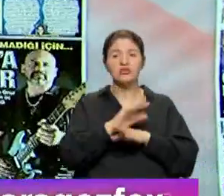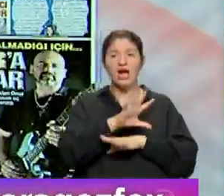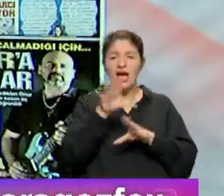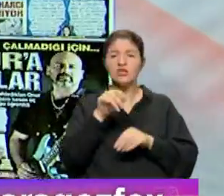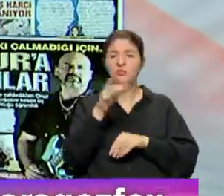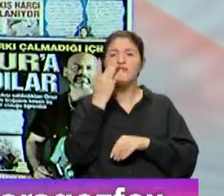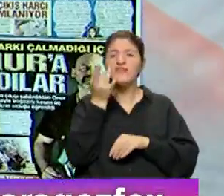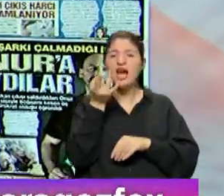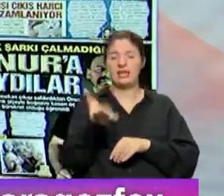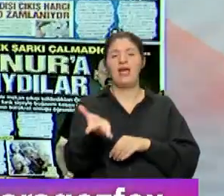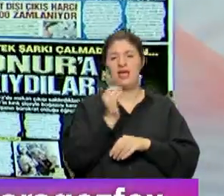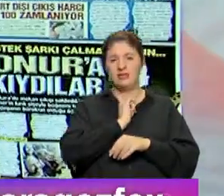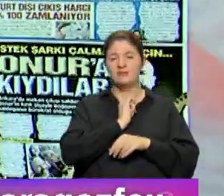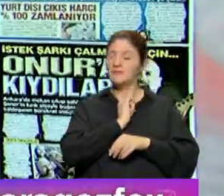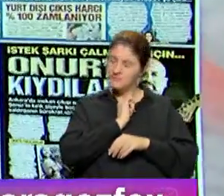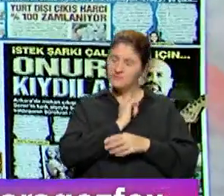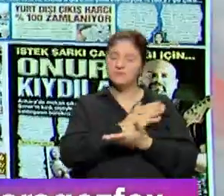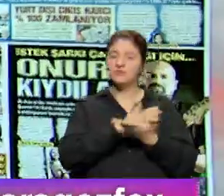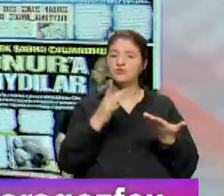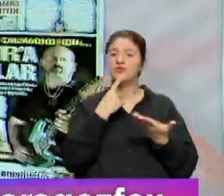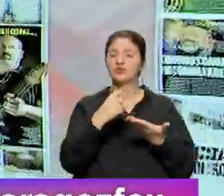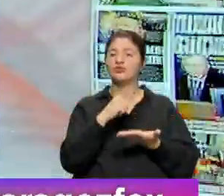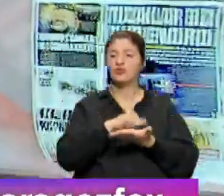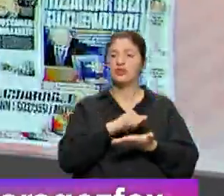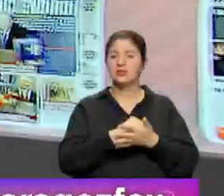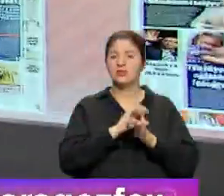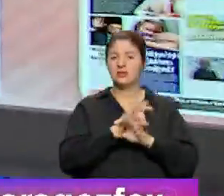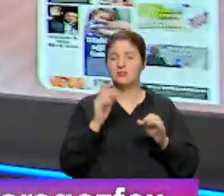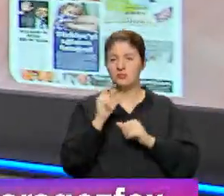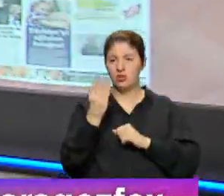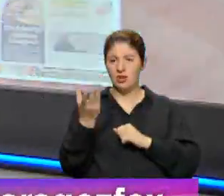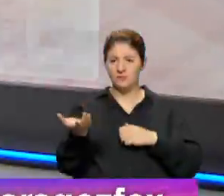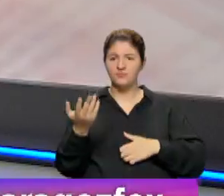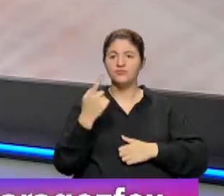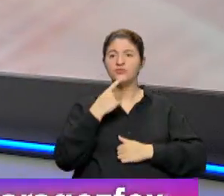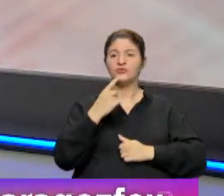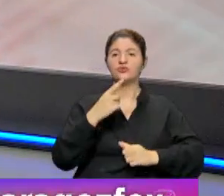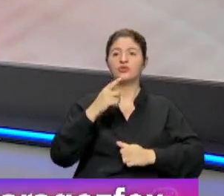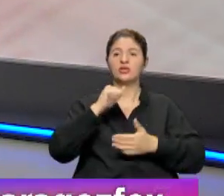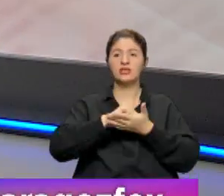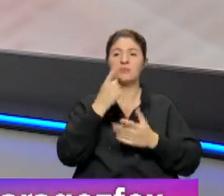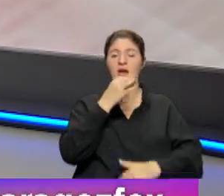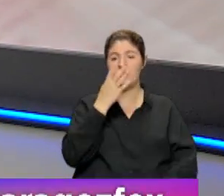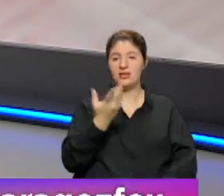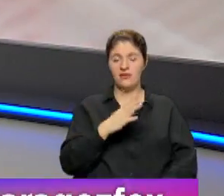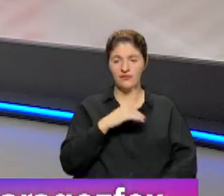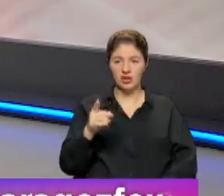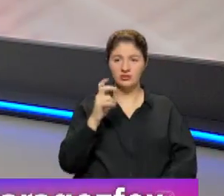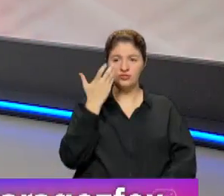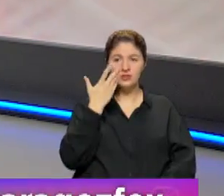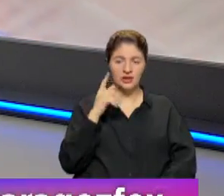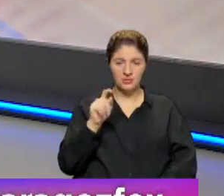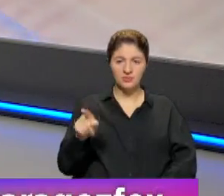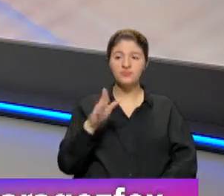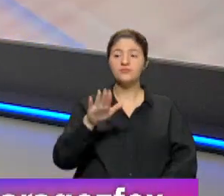Herkes bunun farkında şimdi devam edelim Sözcü Gazetesi'ni tamamlamış olalım Sözcü Gazetesinden bir haber daha ekranlarınıza